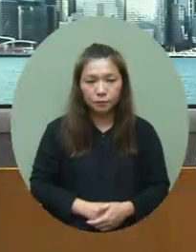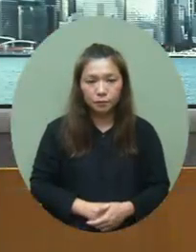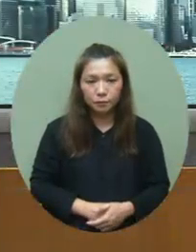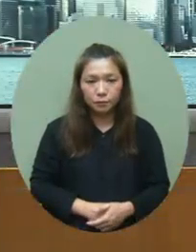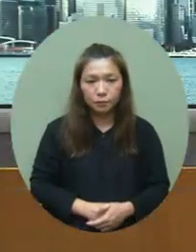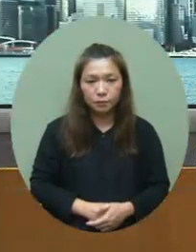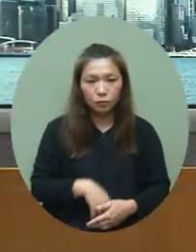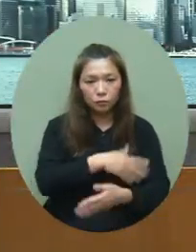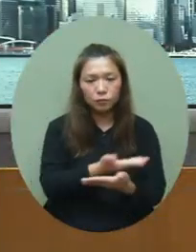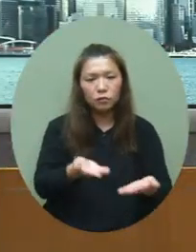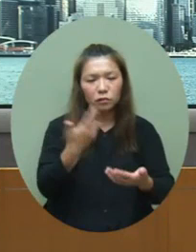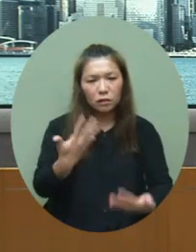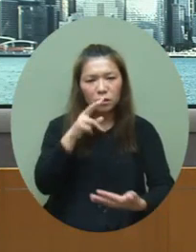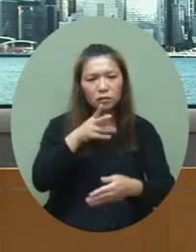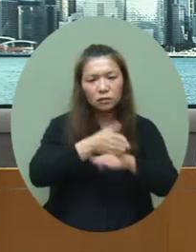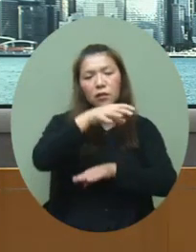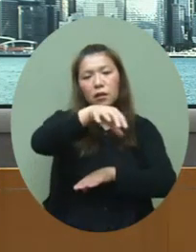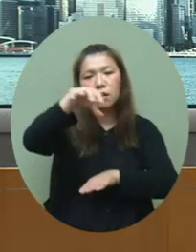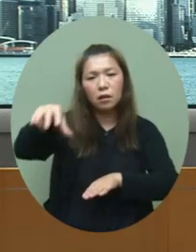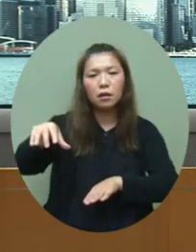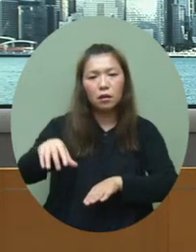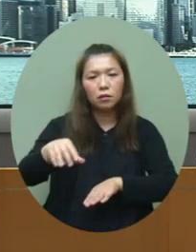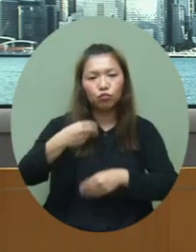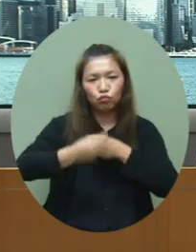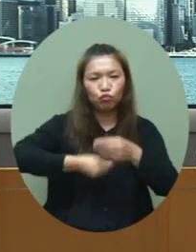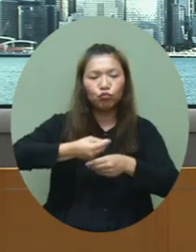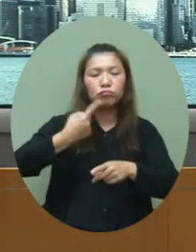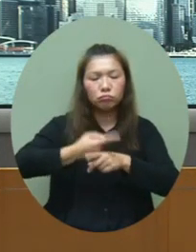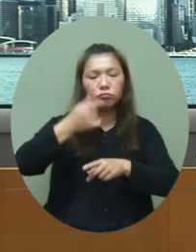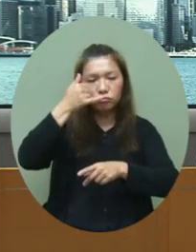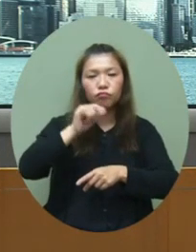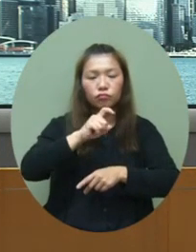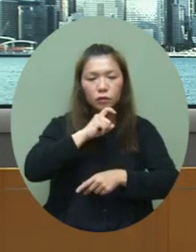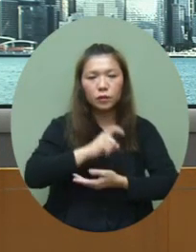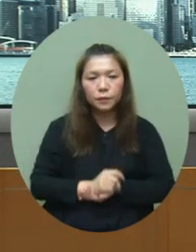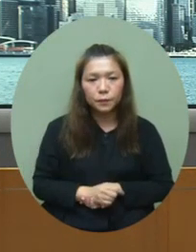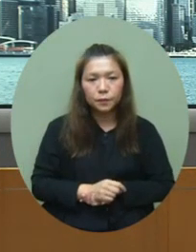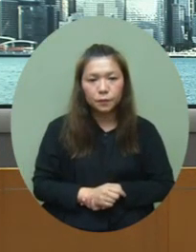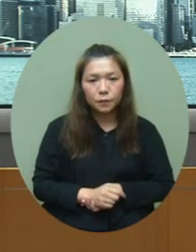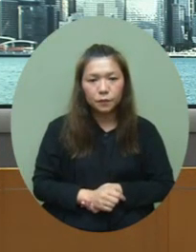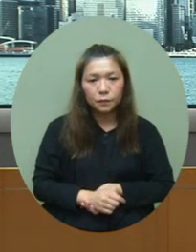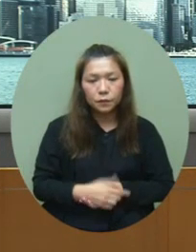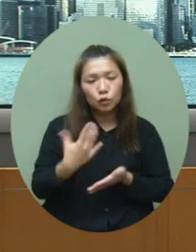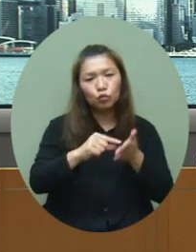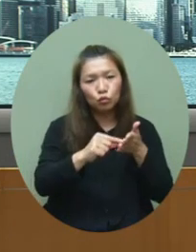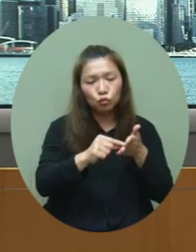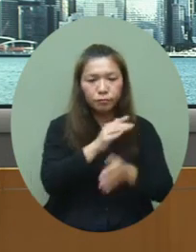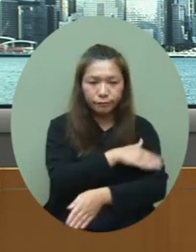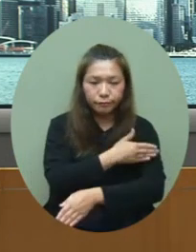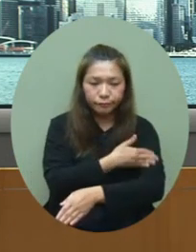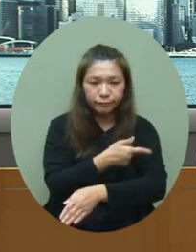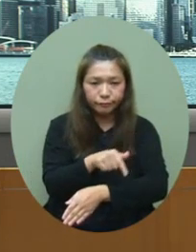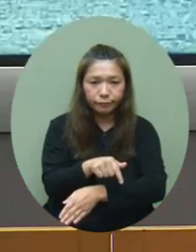其實大家都看到，其實社區的、傳播都比較厲害了。而院舍的員工